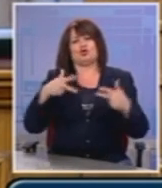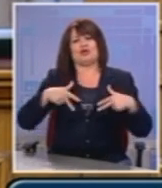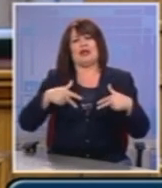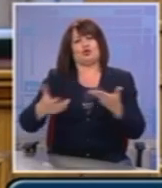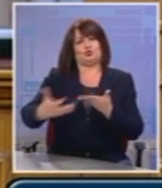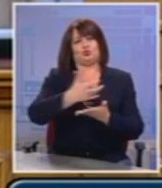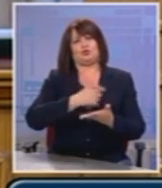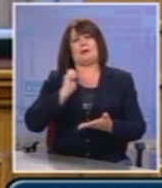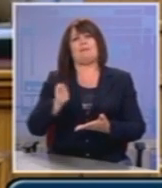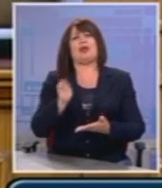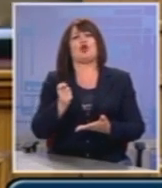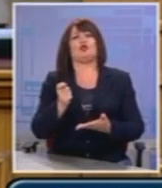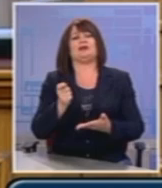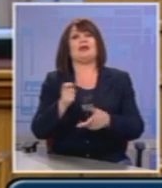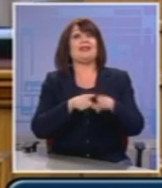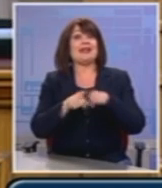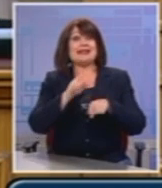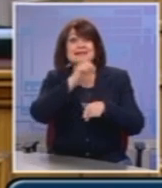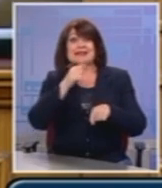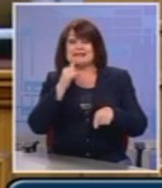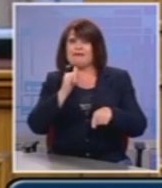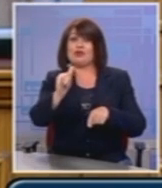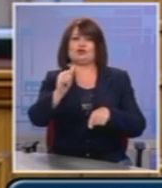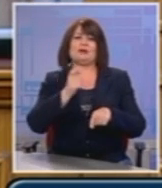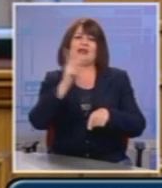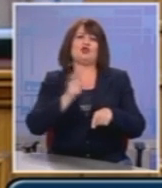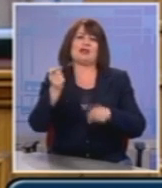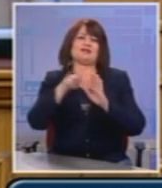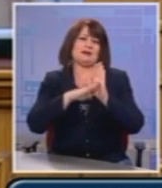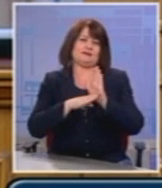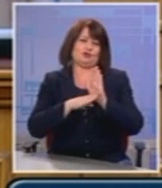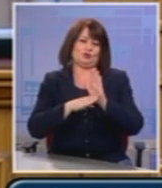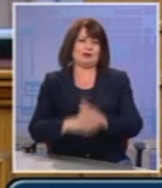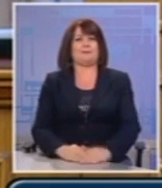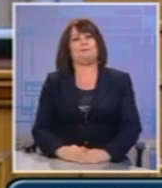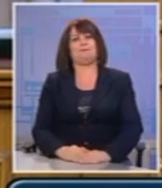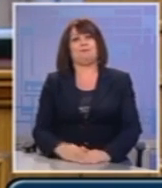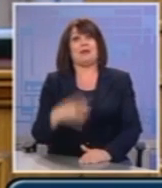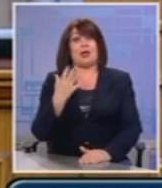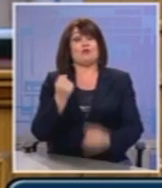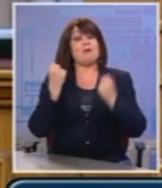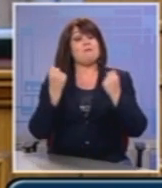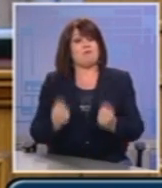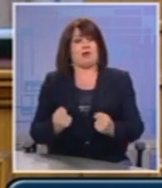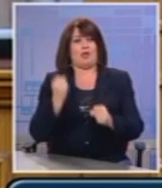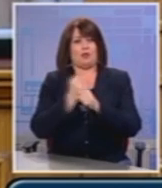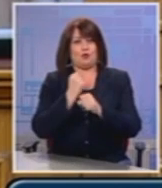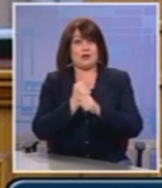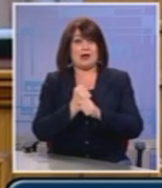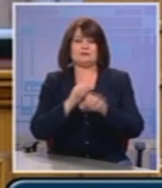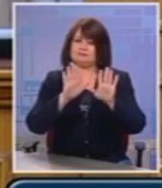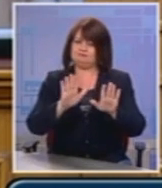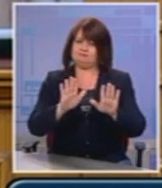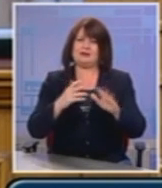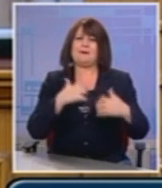πληρώνει δεν έχουνε καμία σχέση με τη βιωσιμότητα του συστήματος κοινωνικής ασφάλισης έχουμε λοιπόν βαρύ έργο σας καθησυχάζω